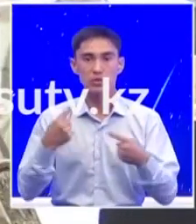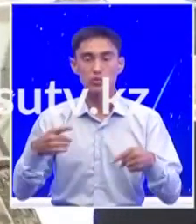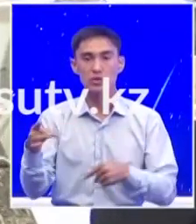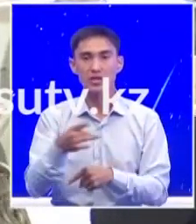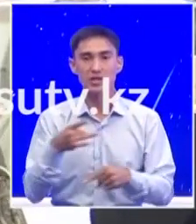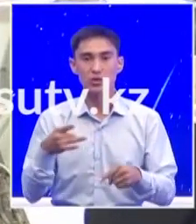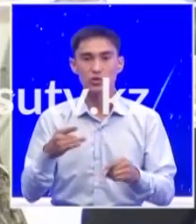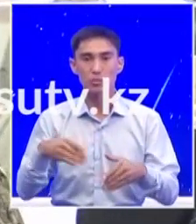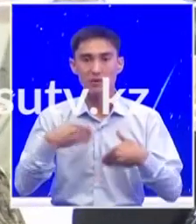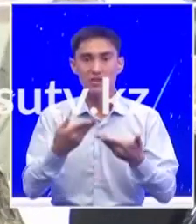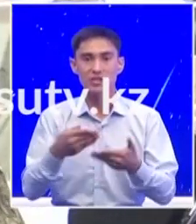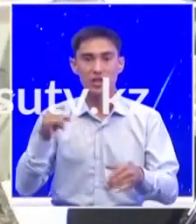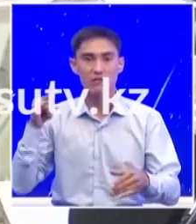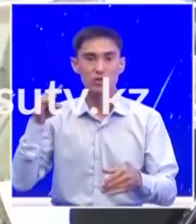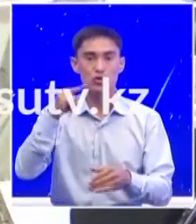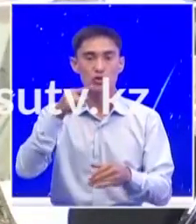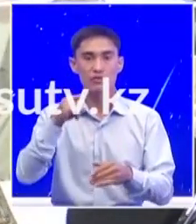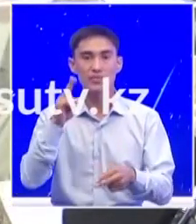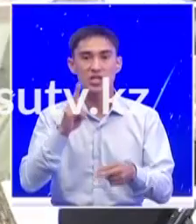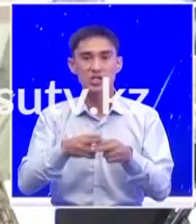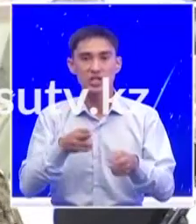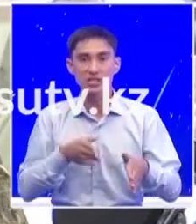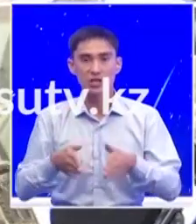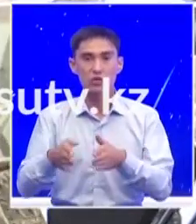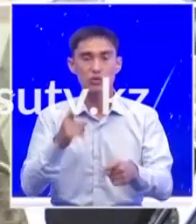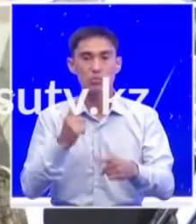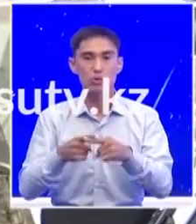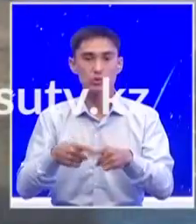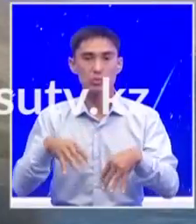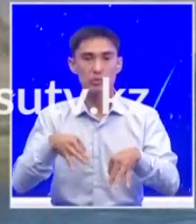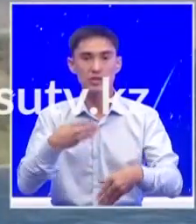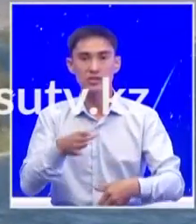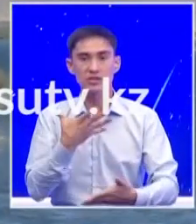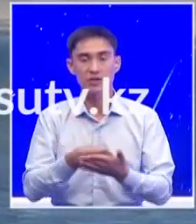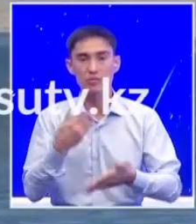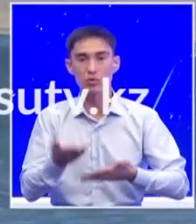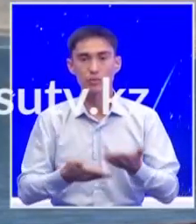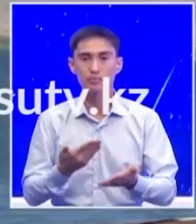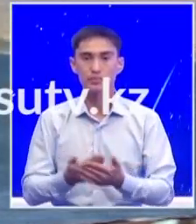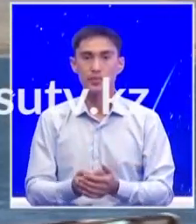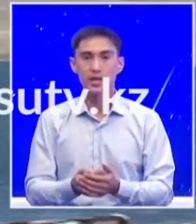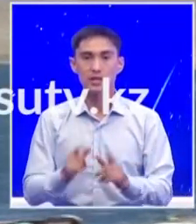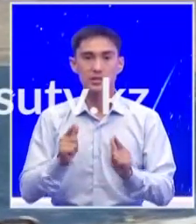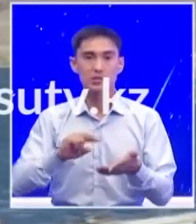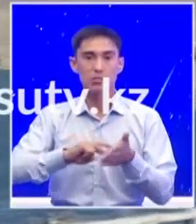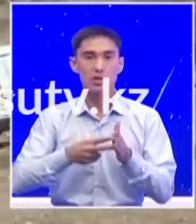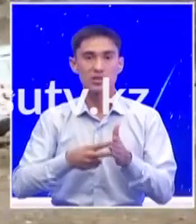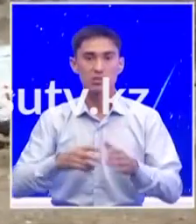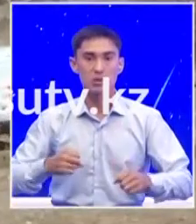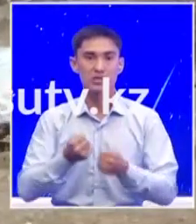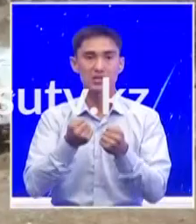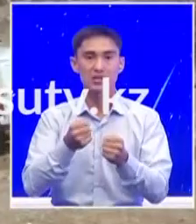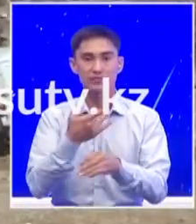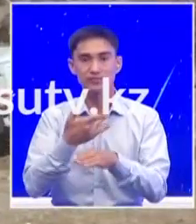регионов привлечением авиационного транспорта, железнодорожного и плюс прибытия своим ходом. Согласно плану, спасатели ликвидировали очаги